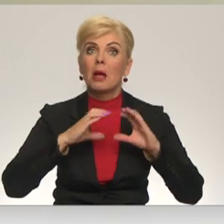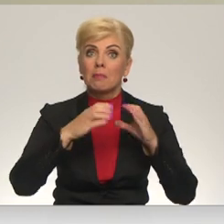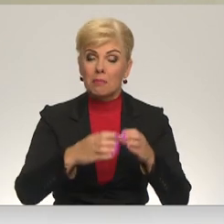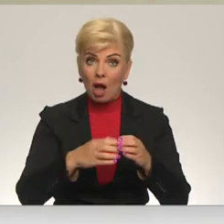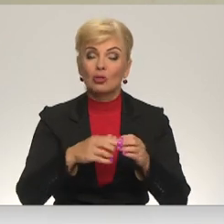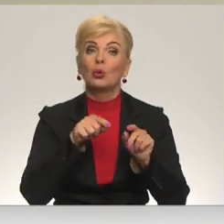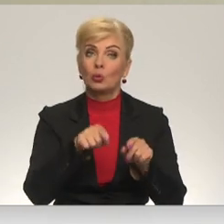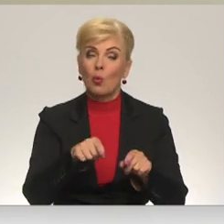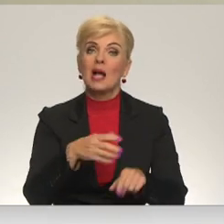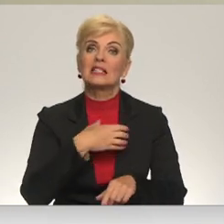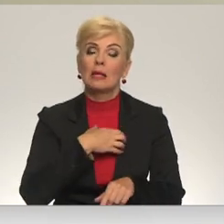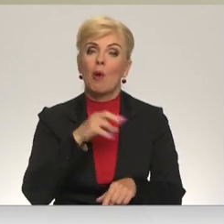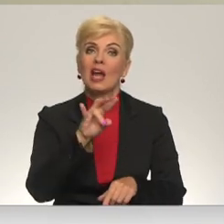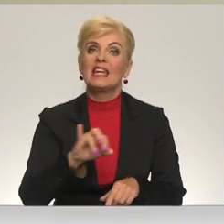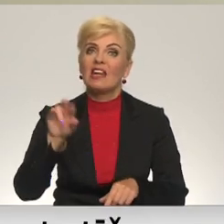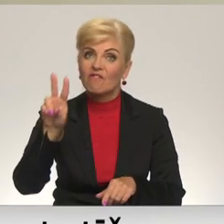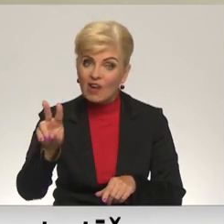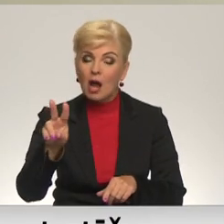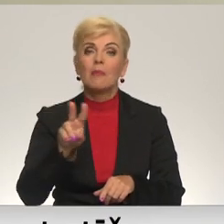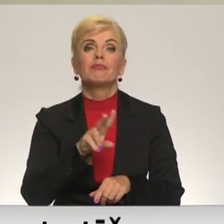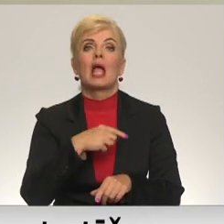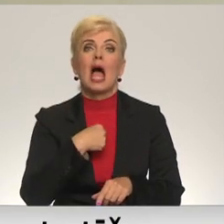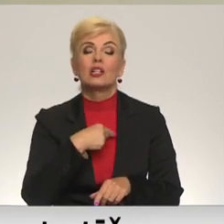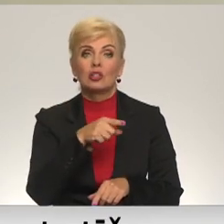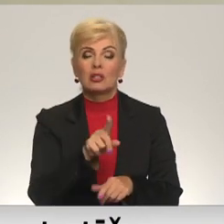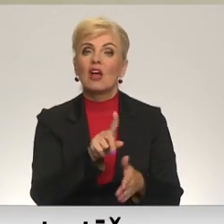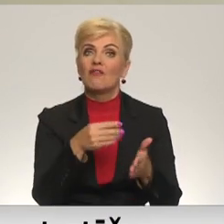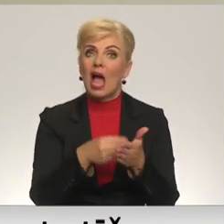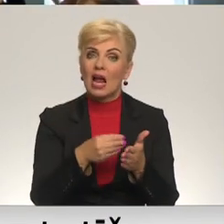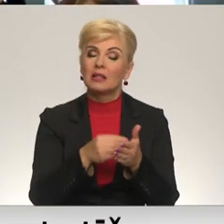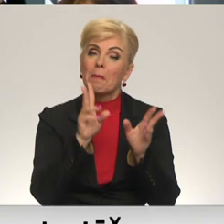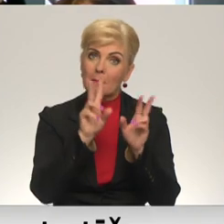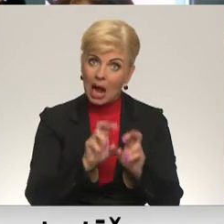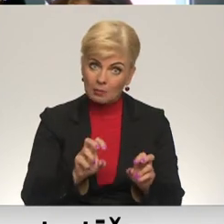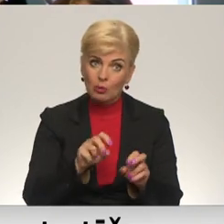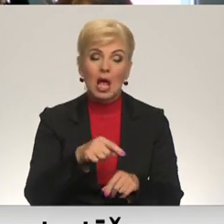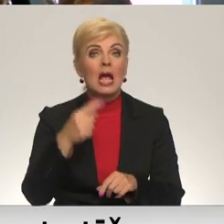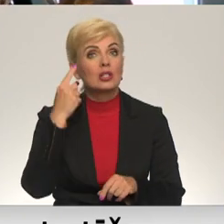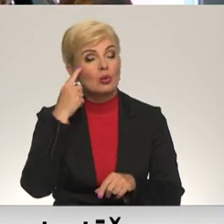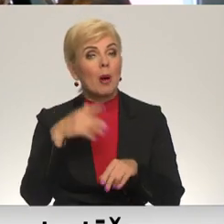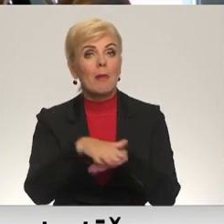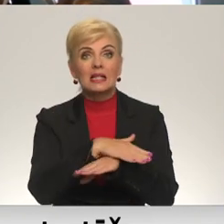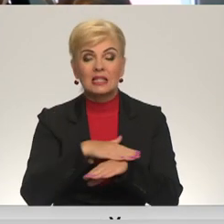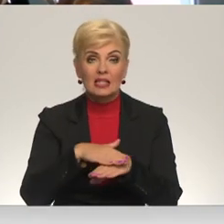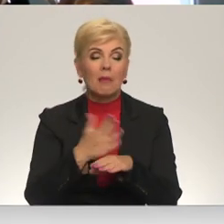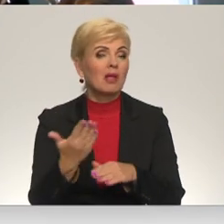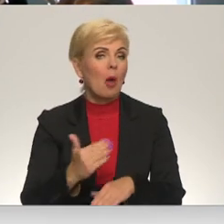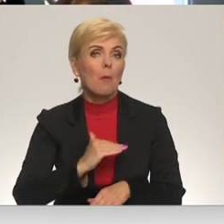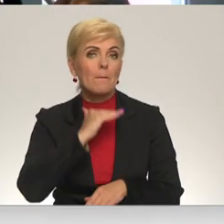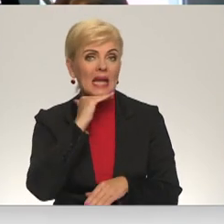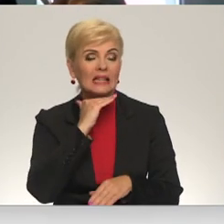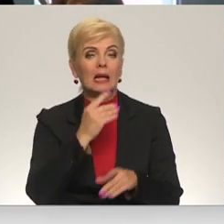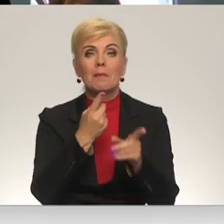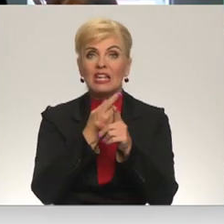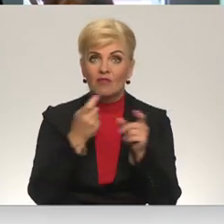ir to slimo. Es uzskatu, ka droši vien ir vērts pārbaudīties. Es domāju, ka sabiedrība nav pietiekami informēta. Es